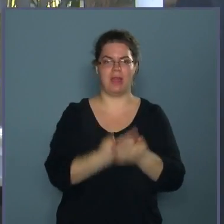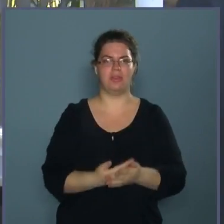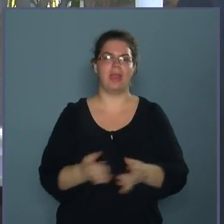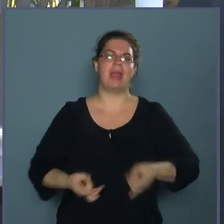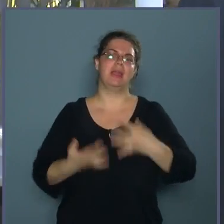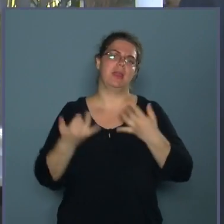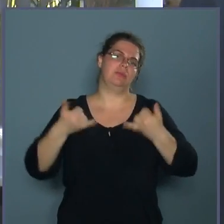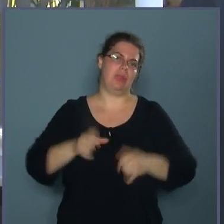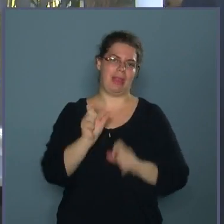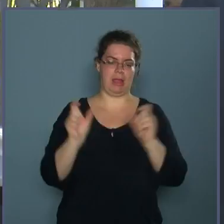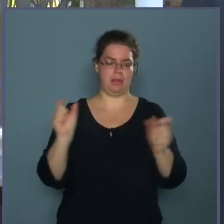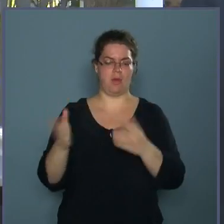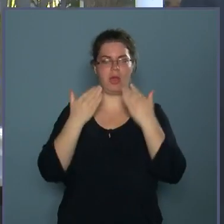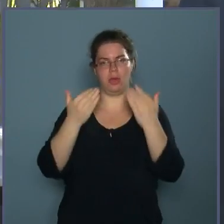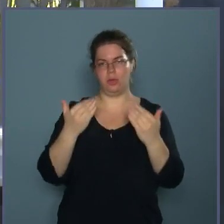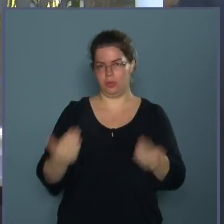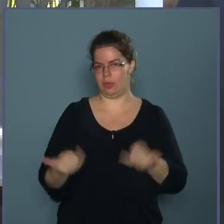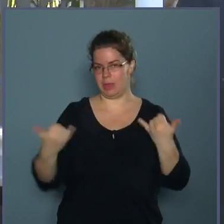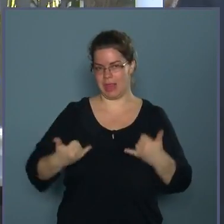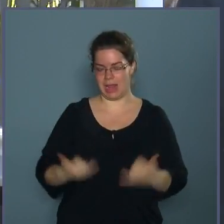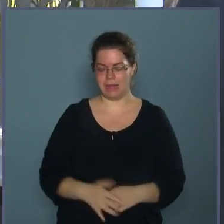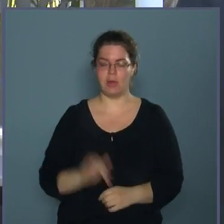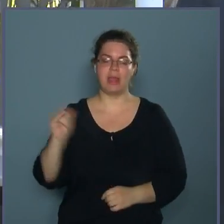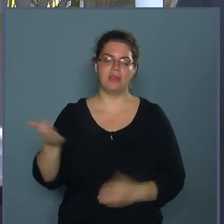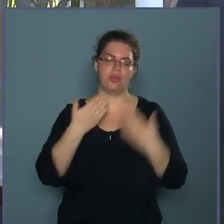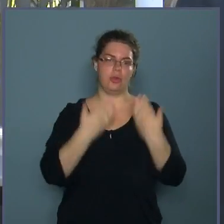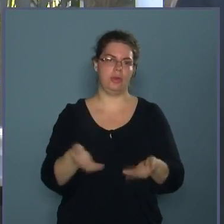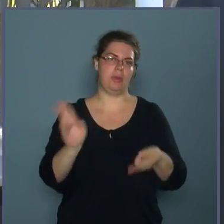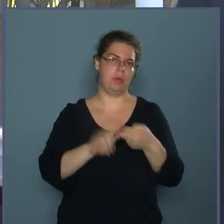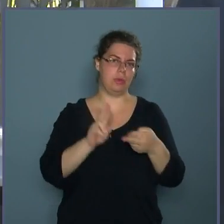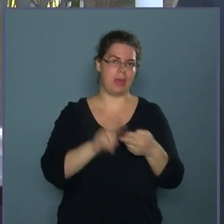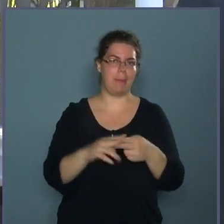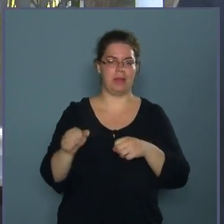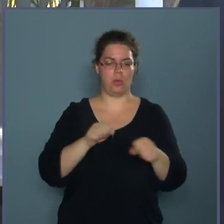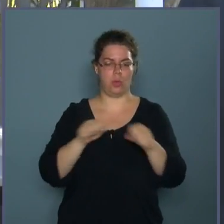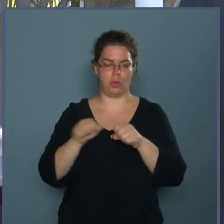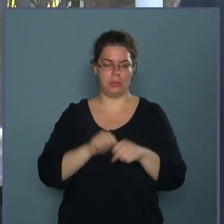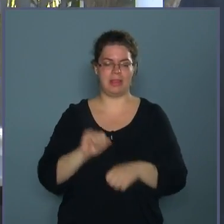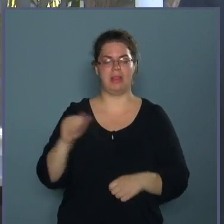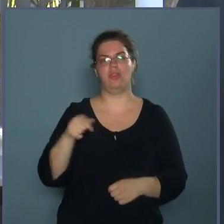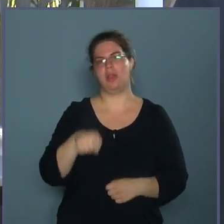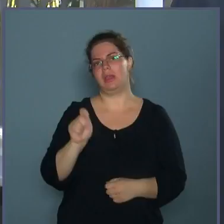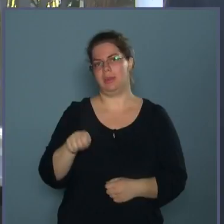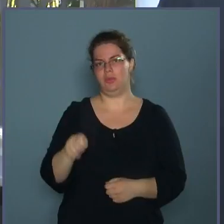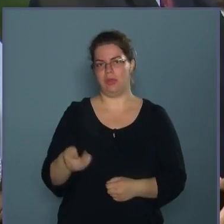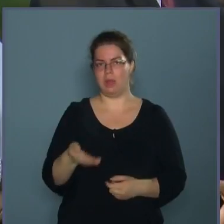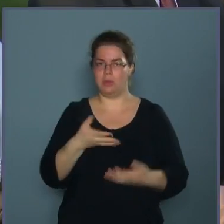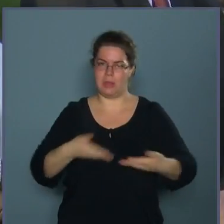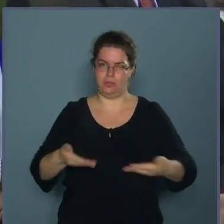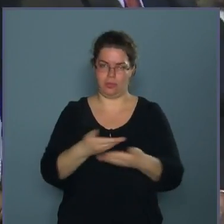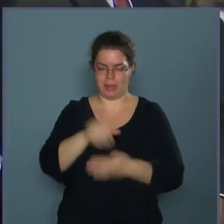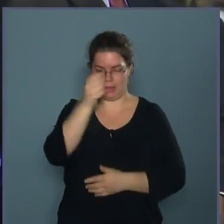én ezekkel a szavakkal köszöntsem a jelenlévőket, és köszöntsem az ünnepet önkormányzatunk és annak képviselőtestülete